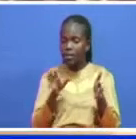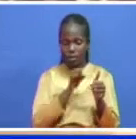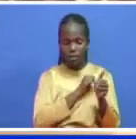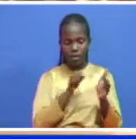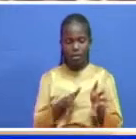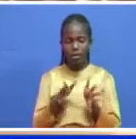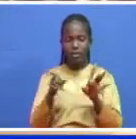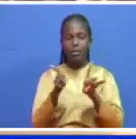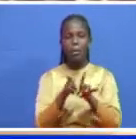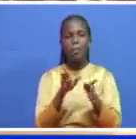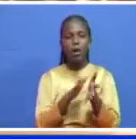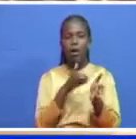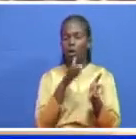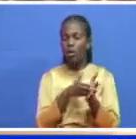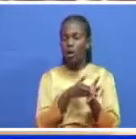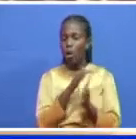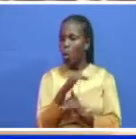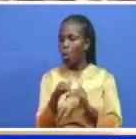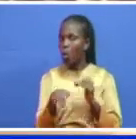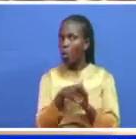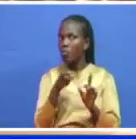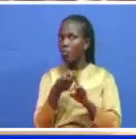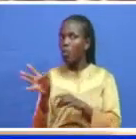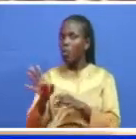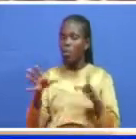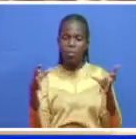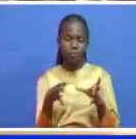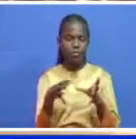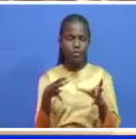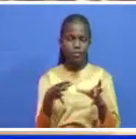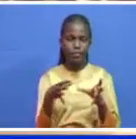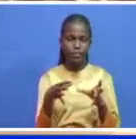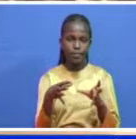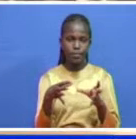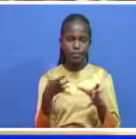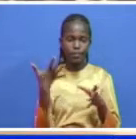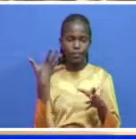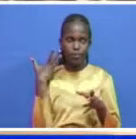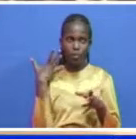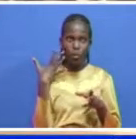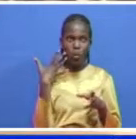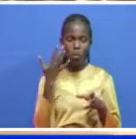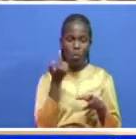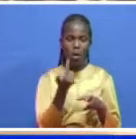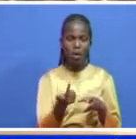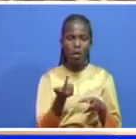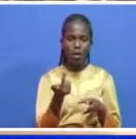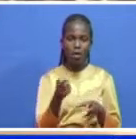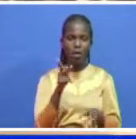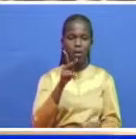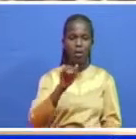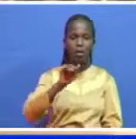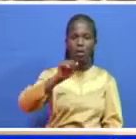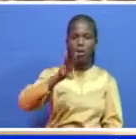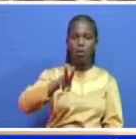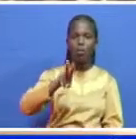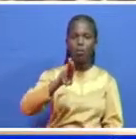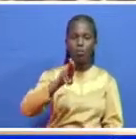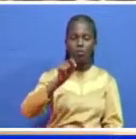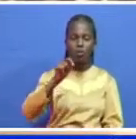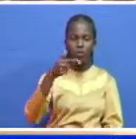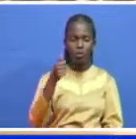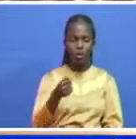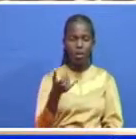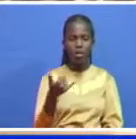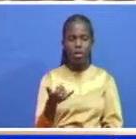na masako the same, mwondheni mawaipa. Ila ingo thano usizia, tunayo na umo uneta kebutha kebwana na asembio